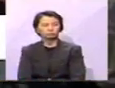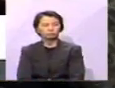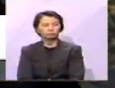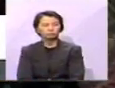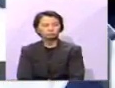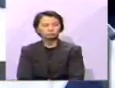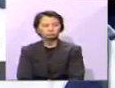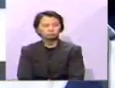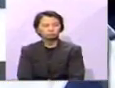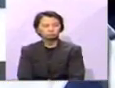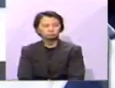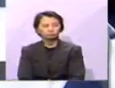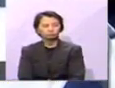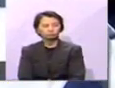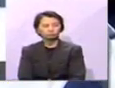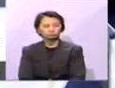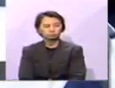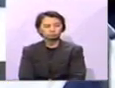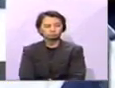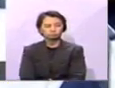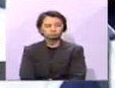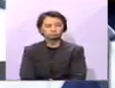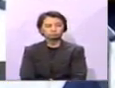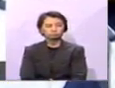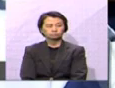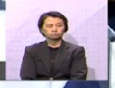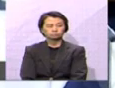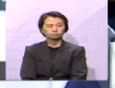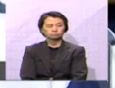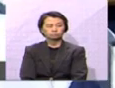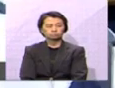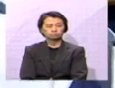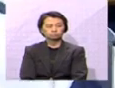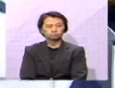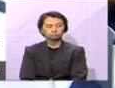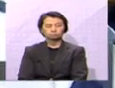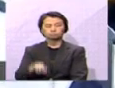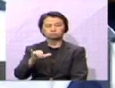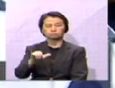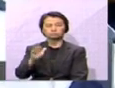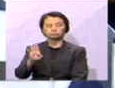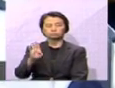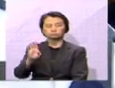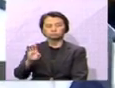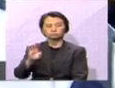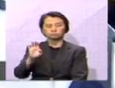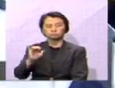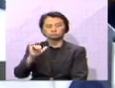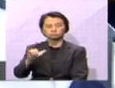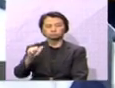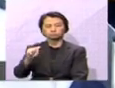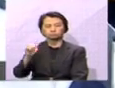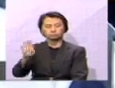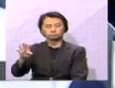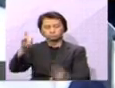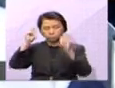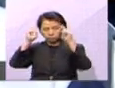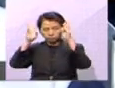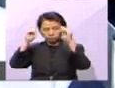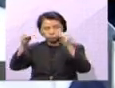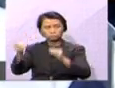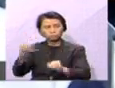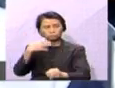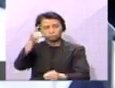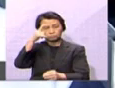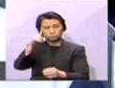pemindahan tahun ni ada ketenangan sikit pada dasarnya yang amat berhormat perana menteri dan timbalan perdana menteri telahetuju J sekarang tugas kami